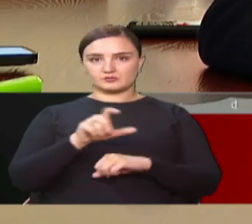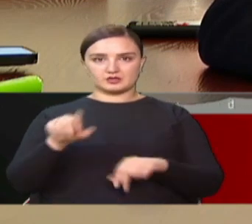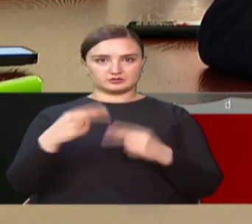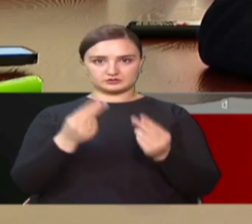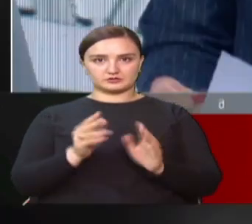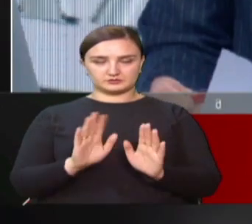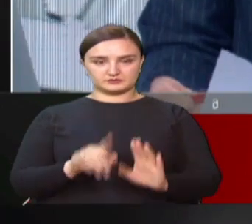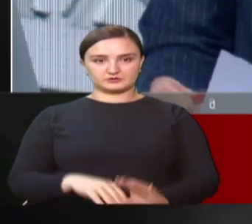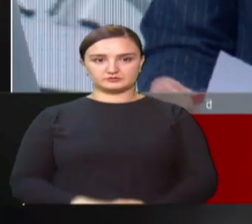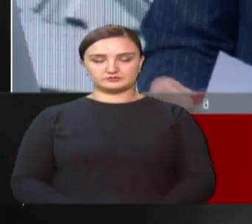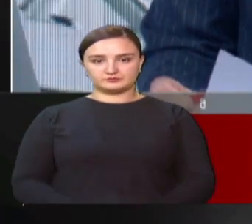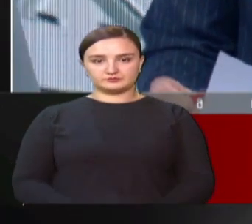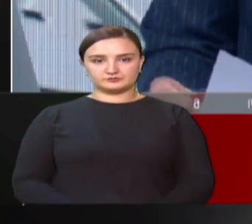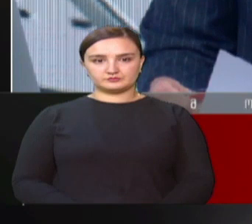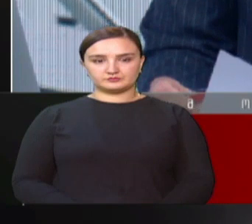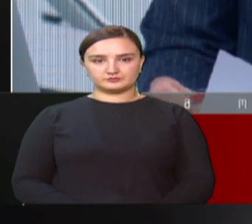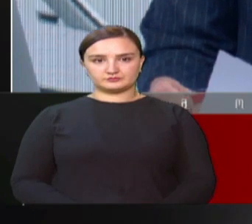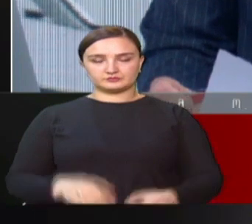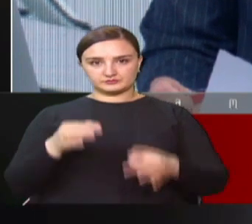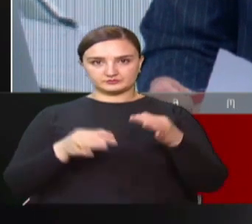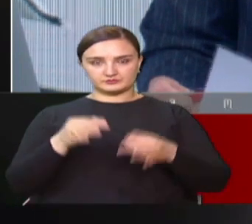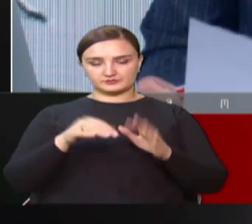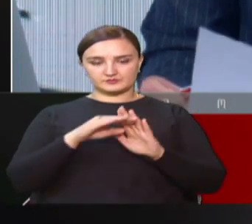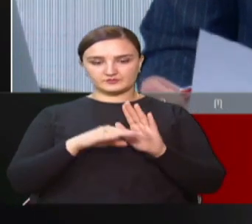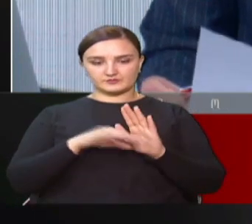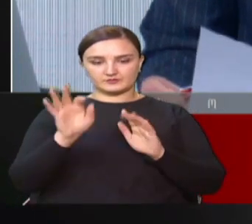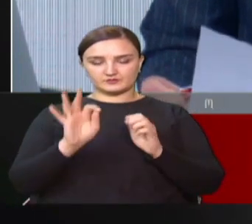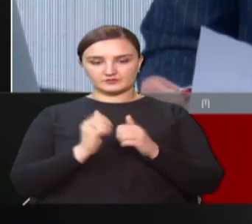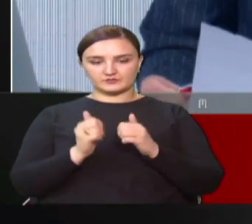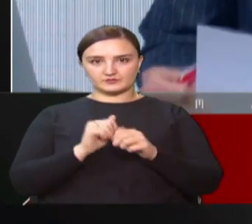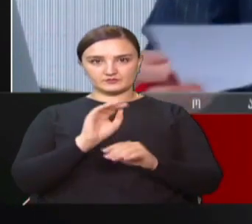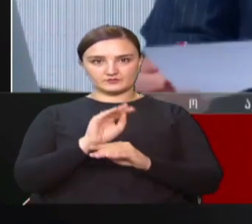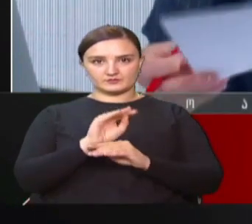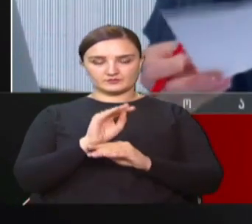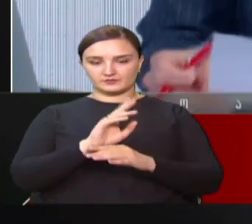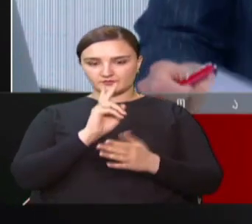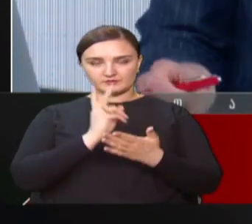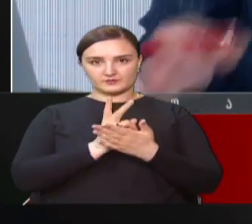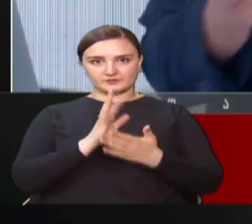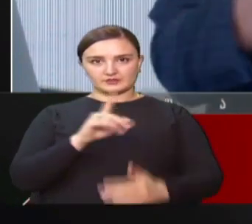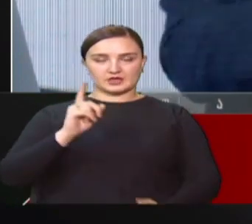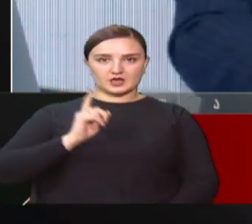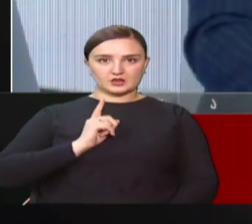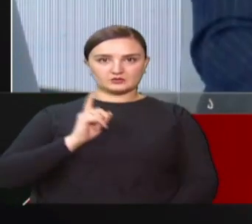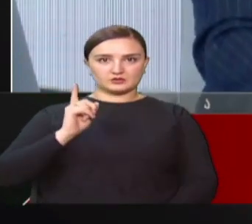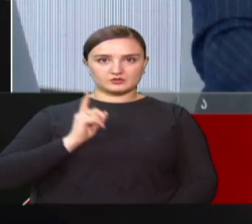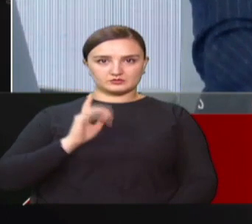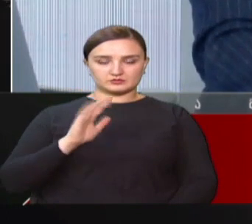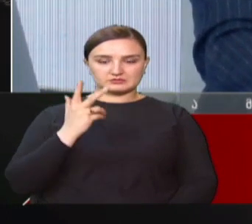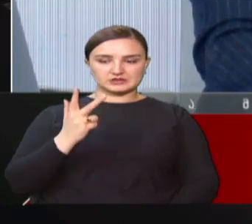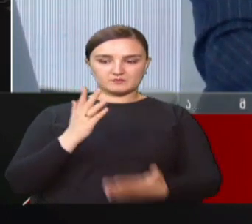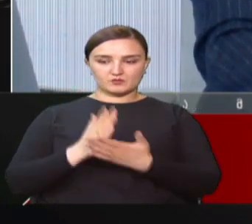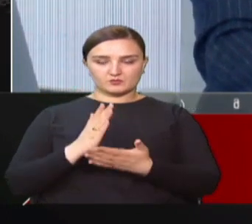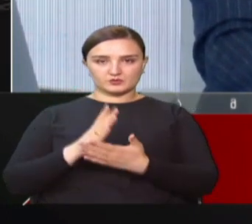უსაფუძვლოდ. თუმცა სასამართლო სისტემა საქართველოს პარტნიორები ხშირად აკრიტიკებდნენ, მიუხედავად ამისა ელოდით თუ არა, რომ სამი მოქმედი და ერთი